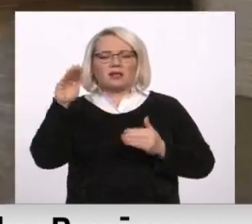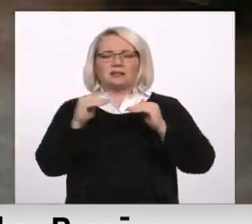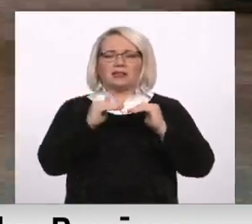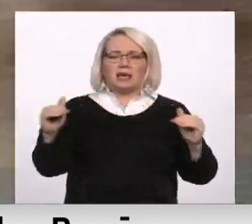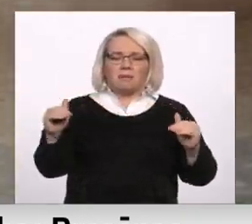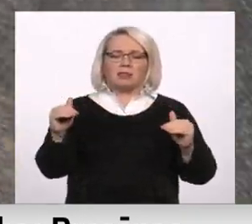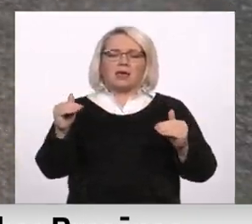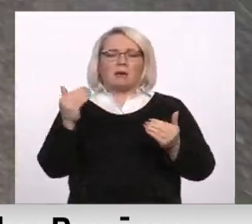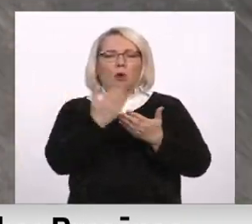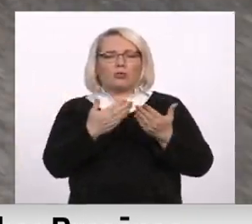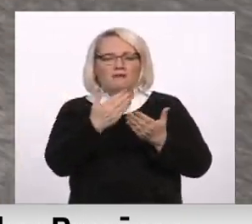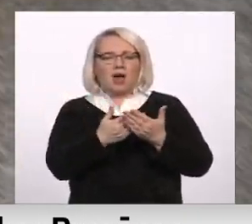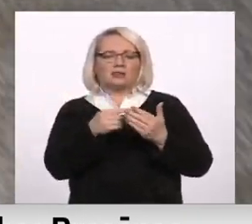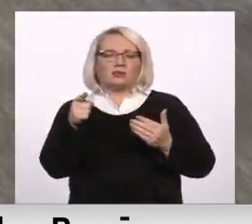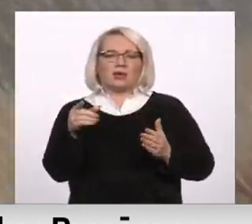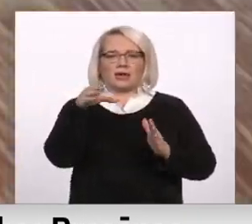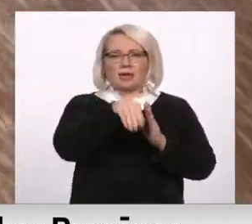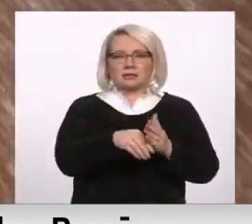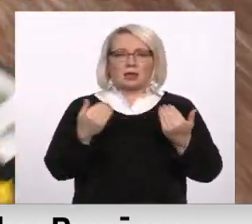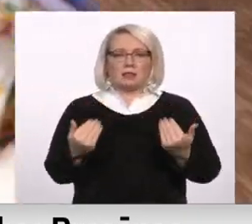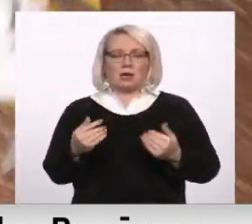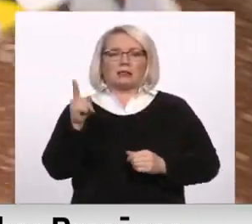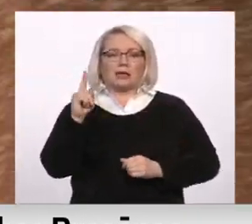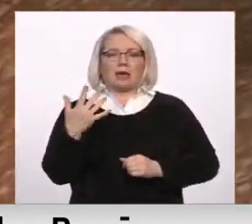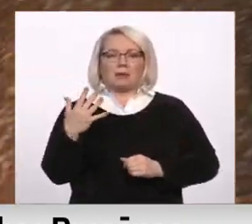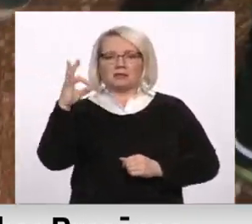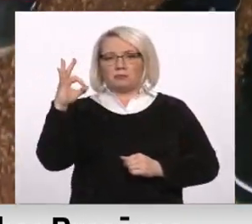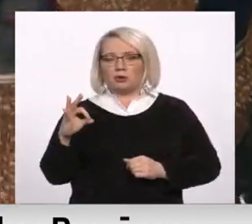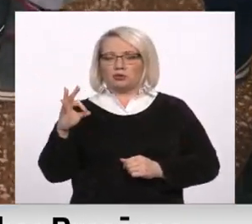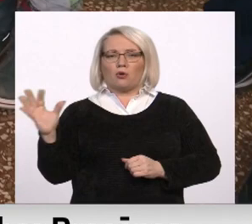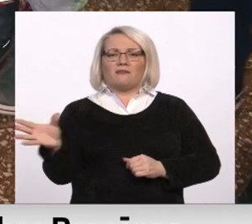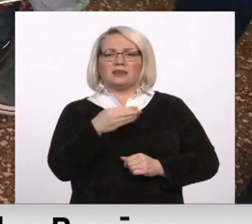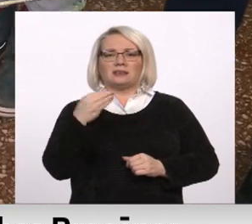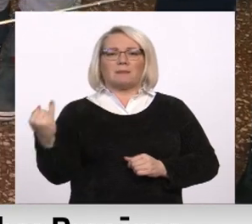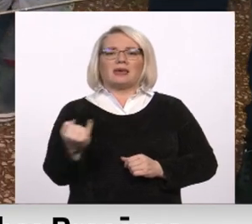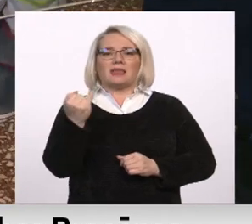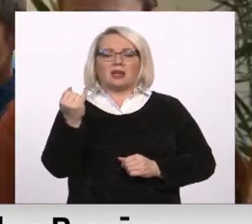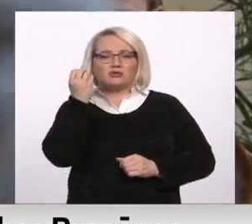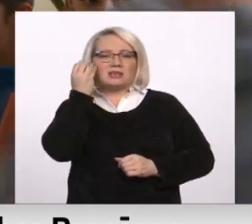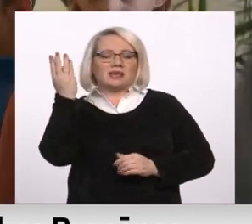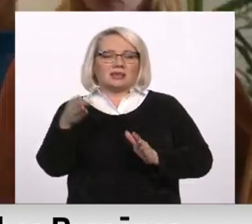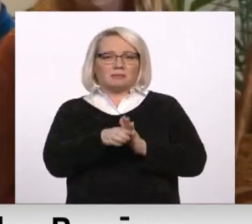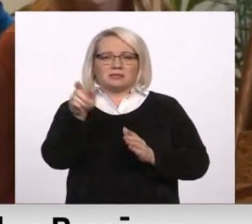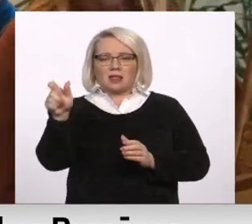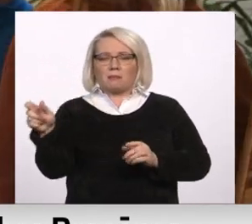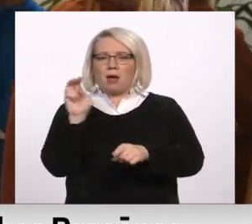tajos iesaistīties. Pašlaik tikai apmēram 5% no visiem interešu izglītības dalībniekiem